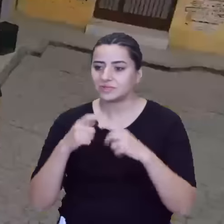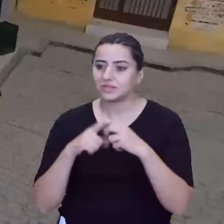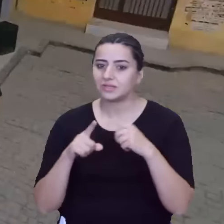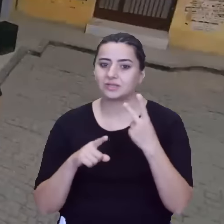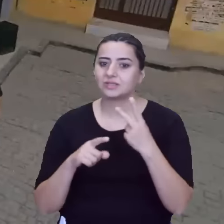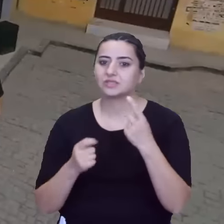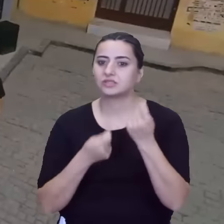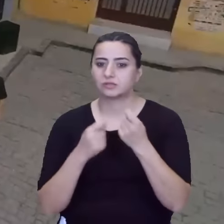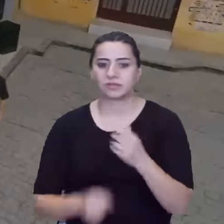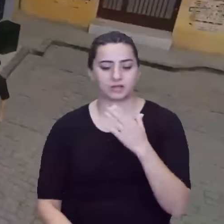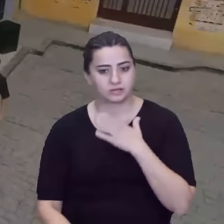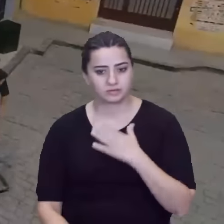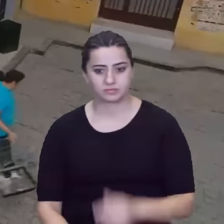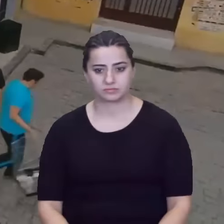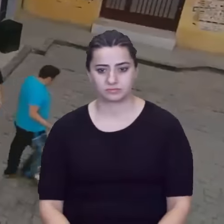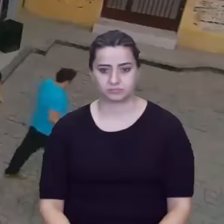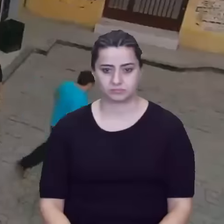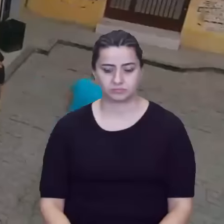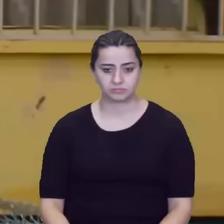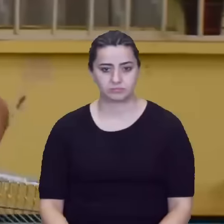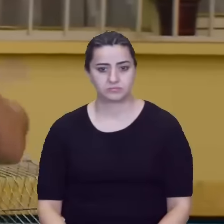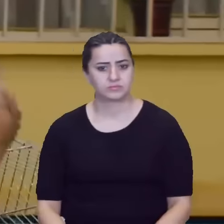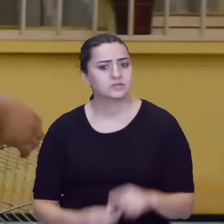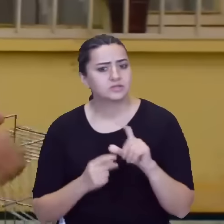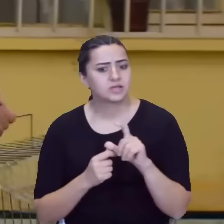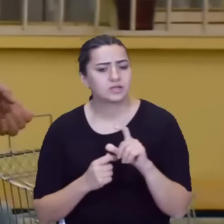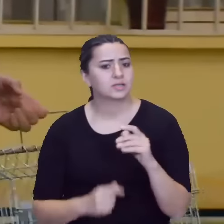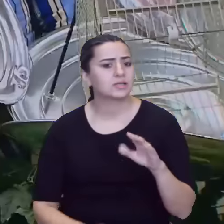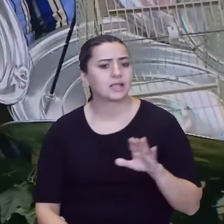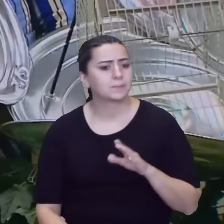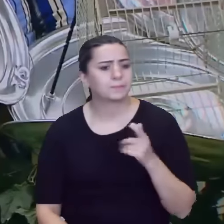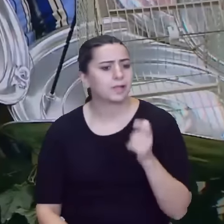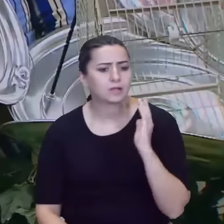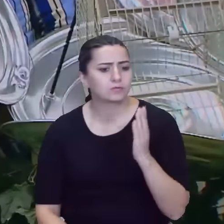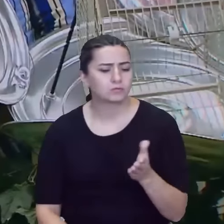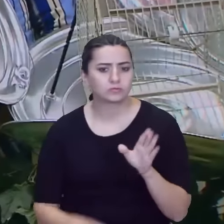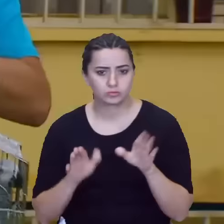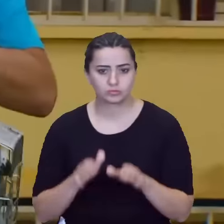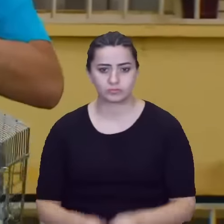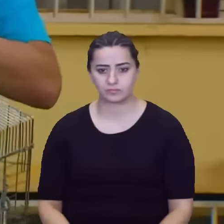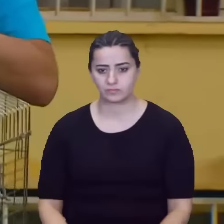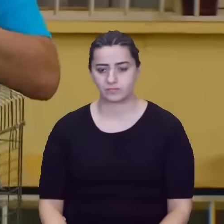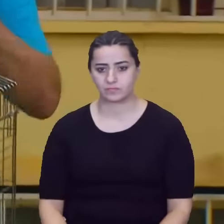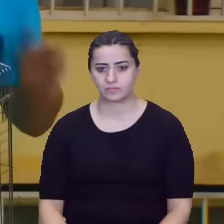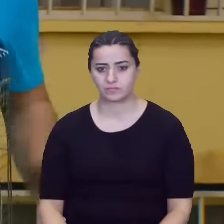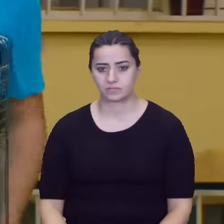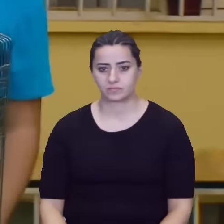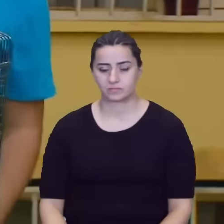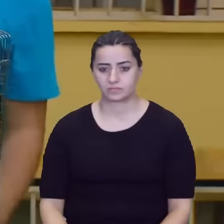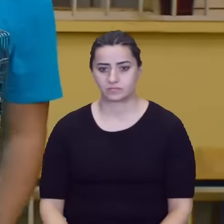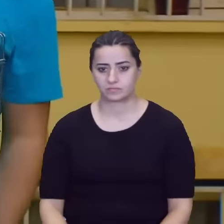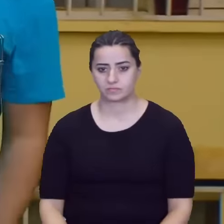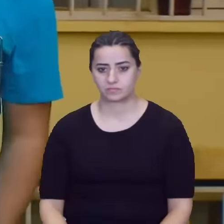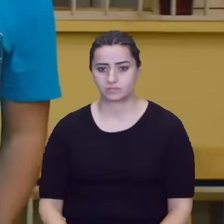TRT2'yi ayarlamaya çalışıyoruz. Eyvallah. Gidiyor. Çağatay, yeğenim. Nereye götürüyorsun o kuşu? Ha